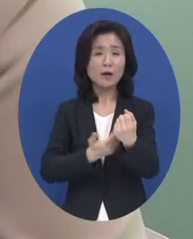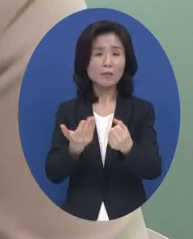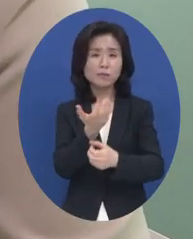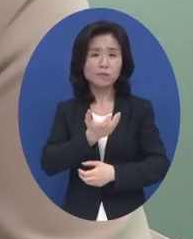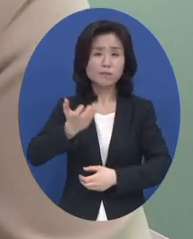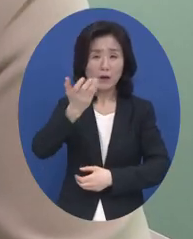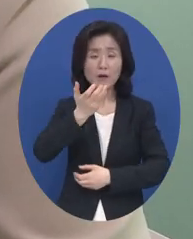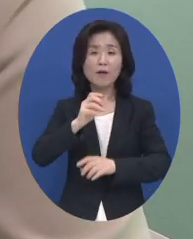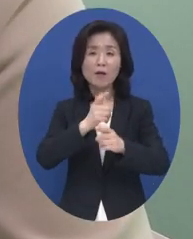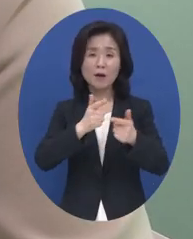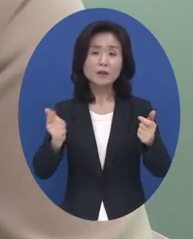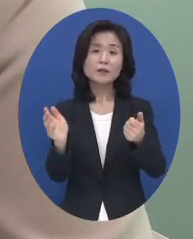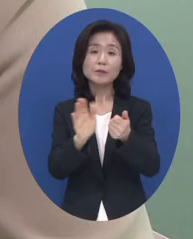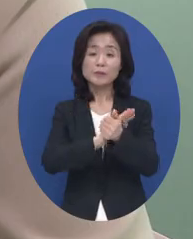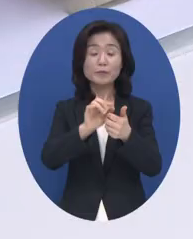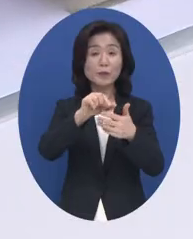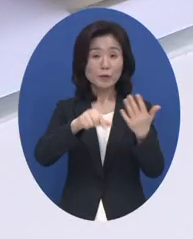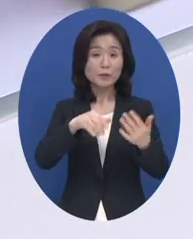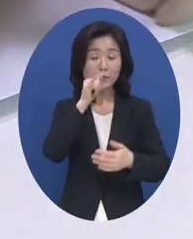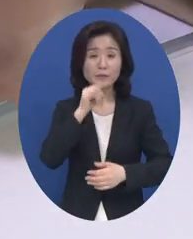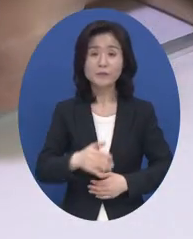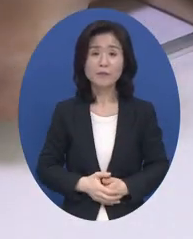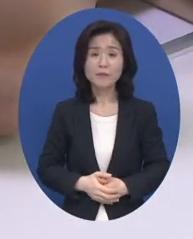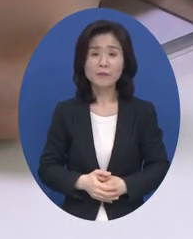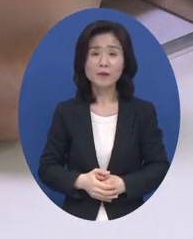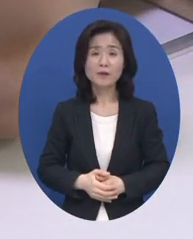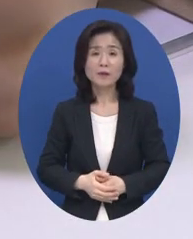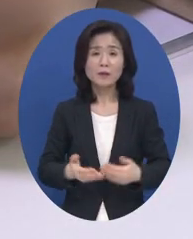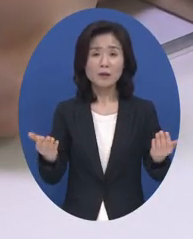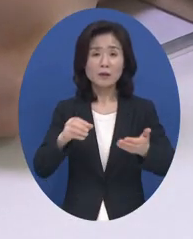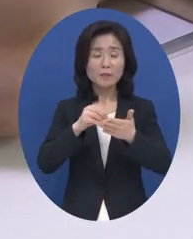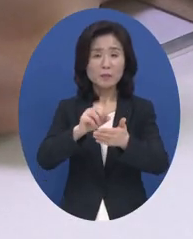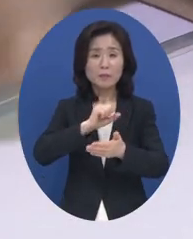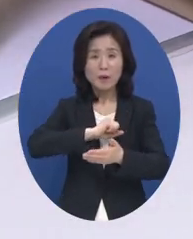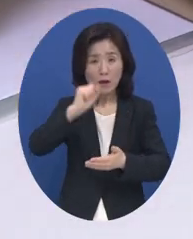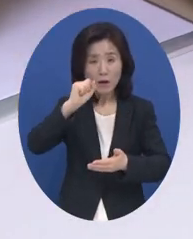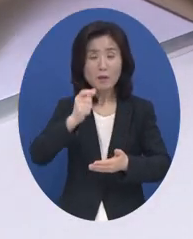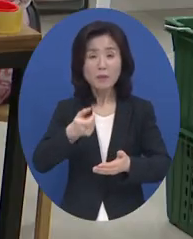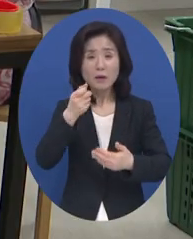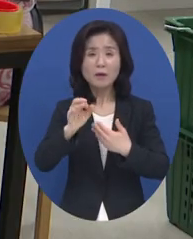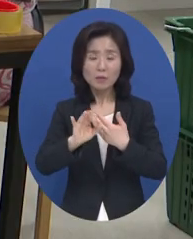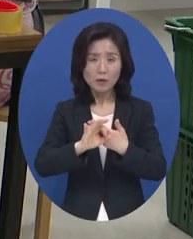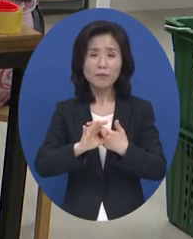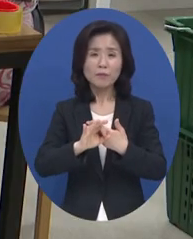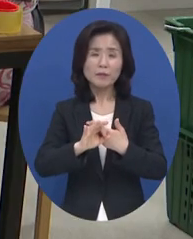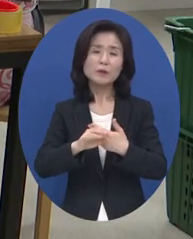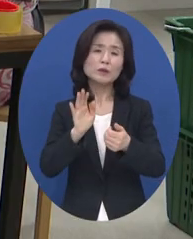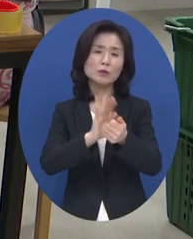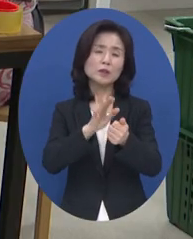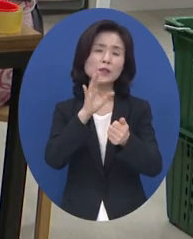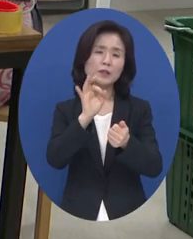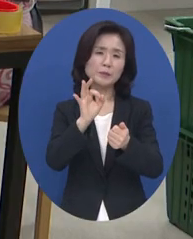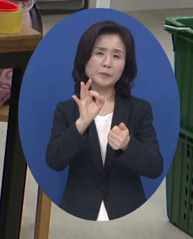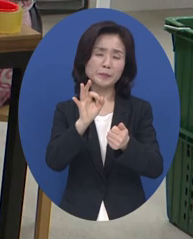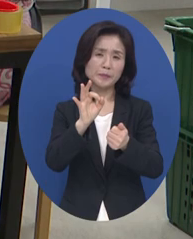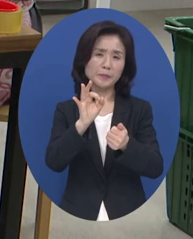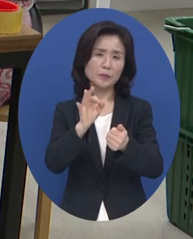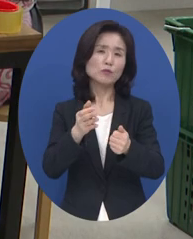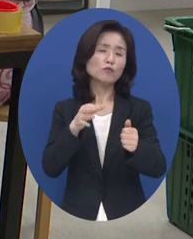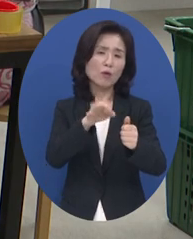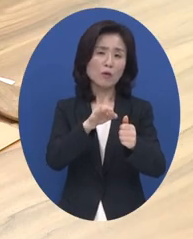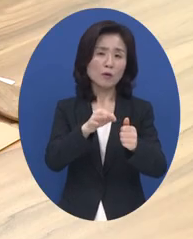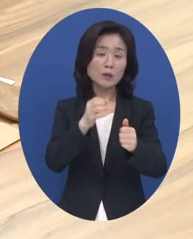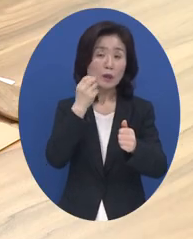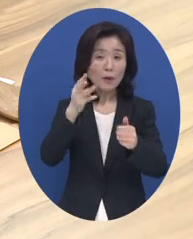다양한 취업 지원 서비스도 있습니다. 조기 취창업 성공금도 신설했는데 지원금 지급 기간 3개월